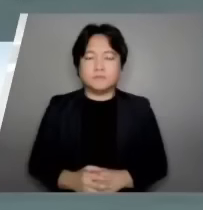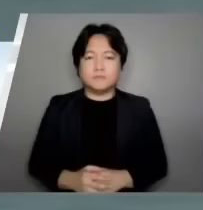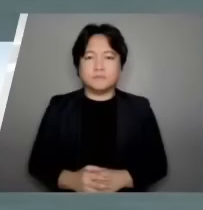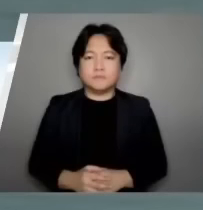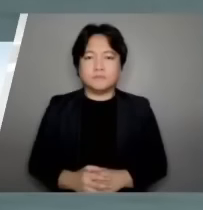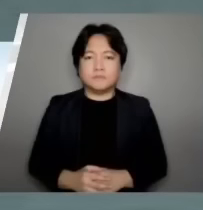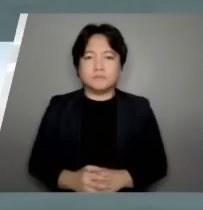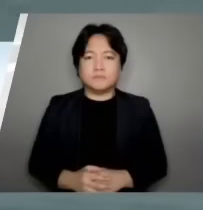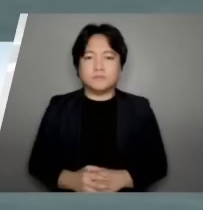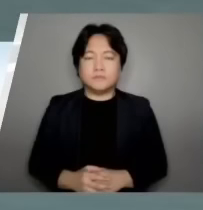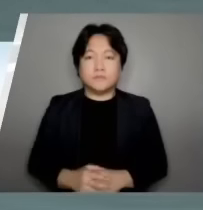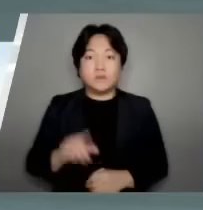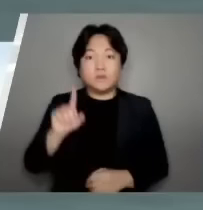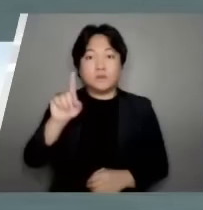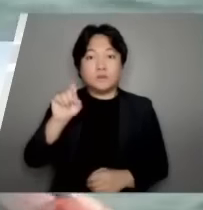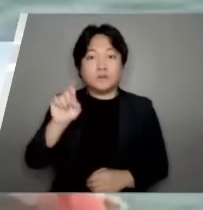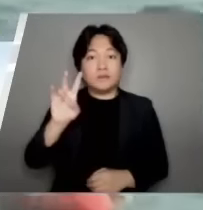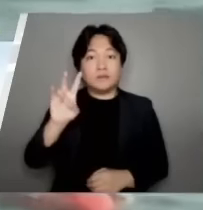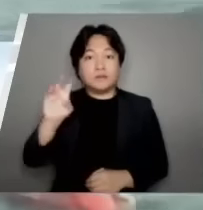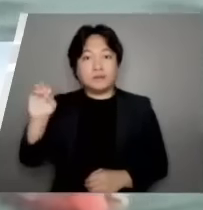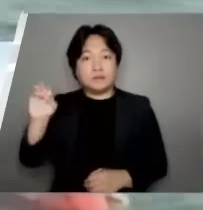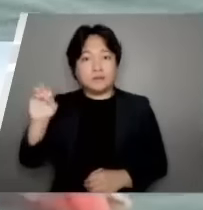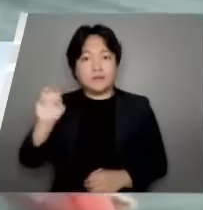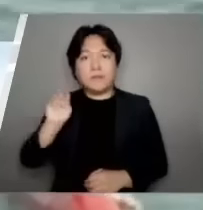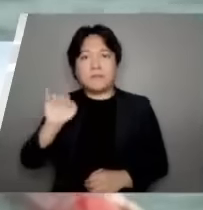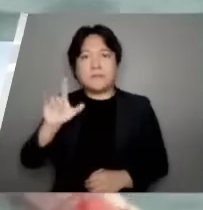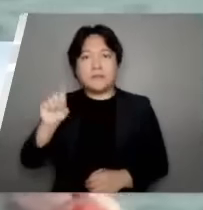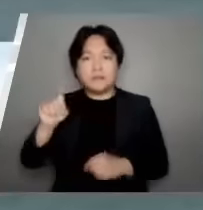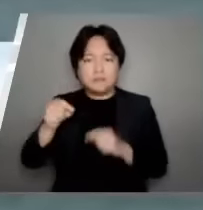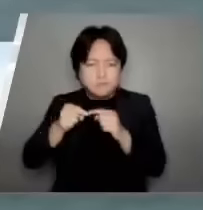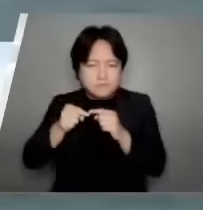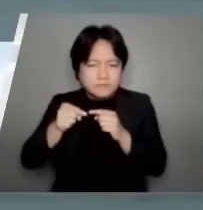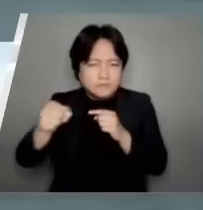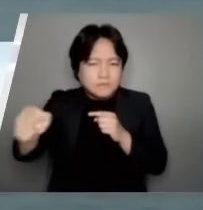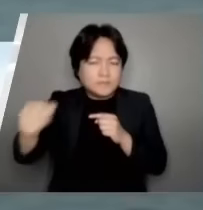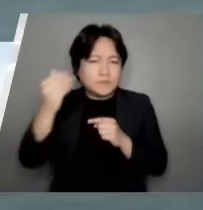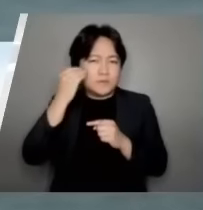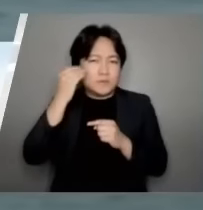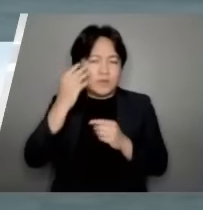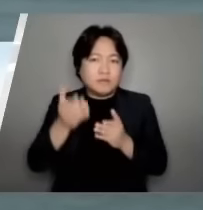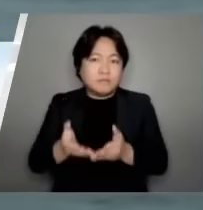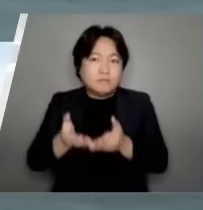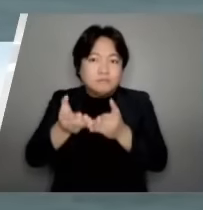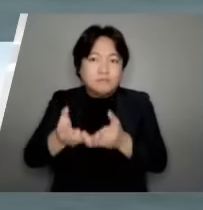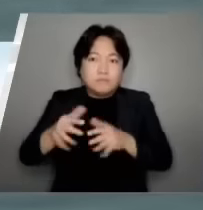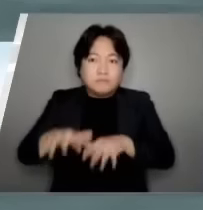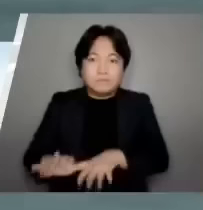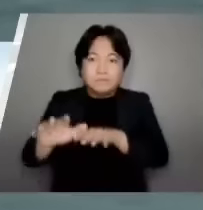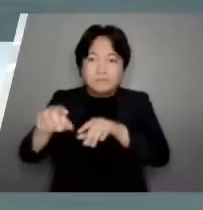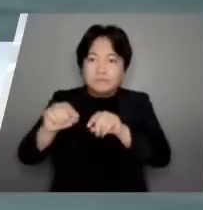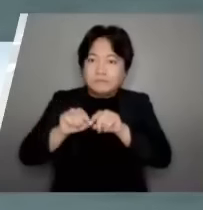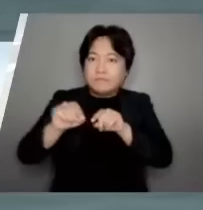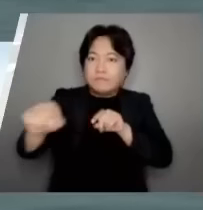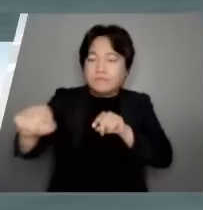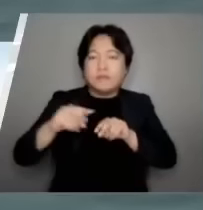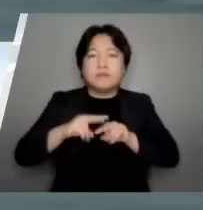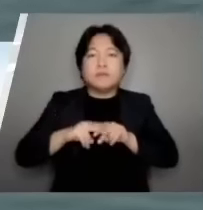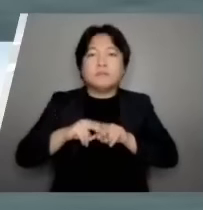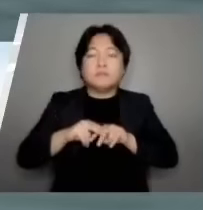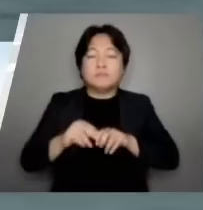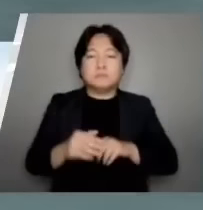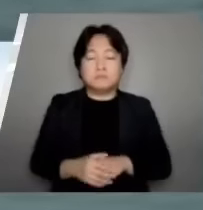170 nautical miles mula sa Pampang ang destinasyon ng mga mangingisdang ito mula sa Infanta, Pangasinan. Ayon sa mga mangingisda,